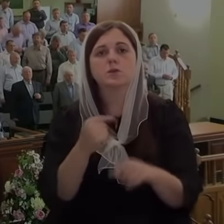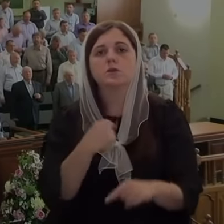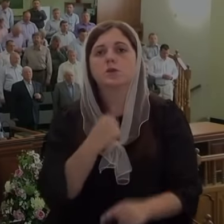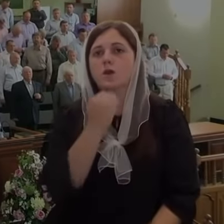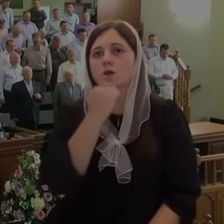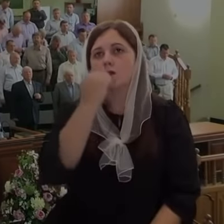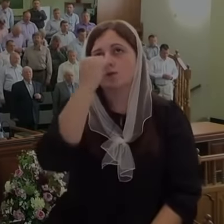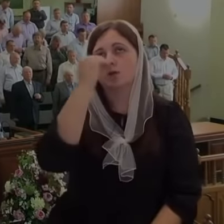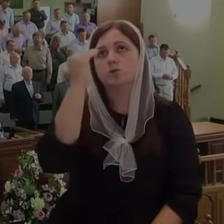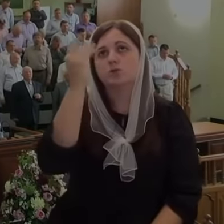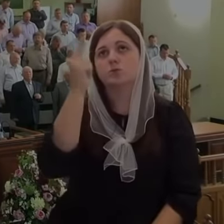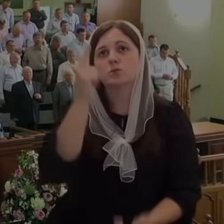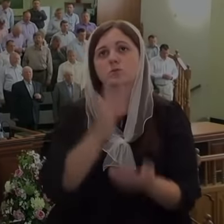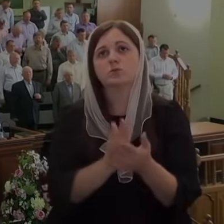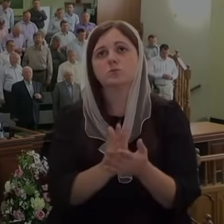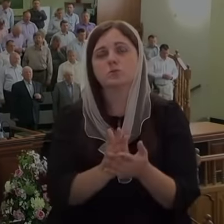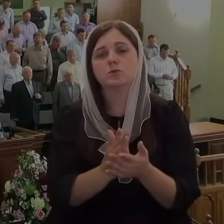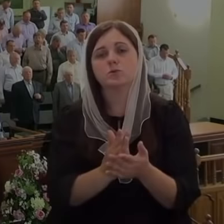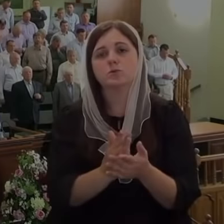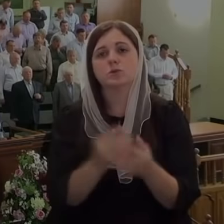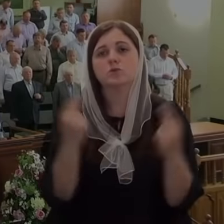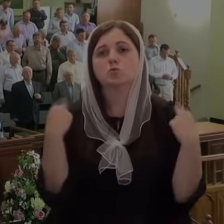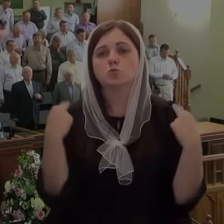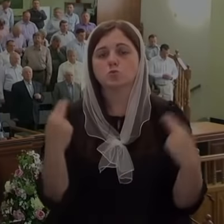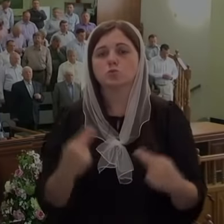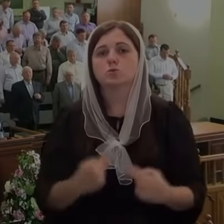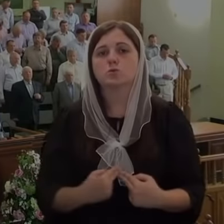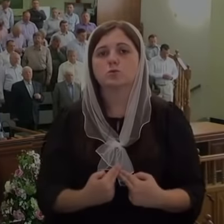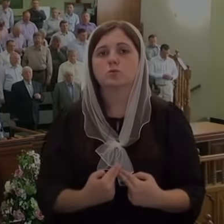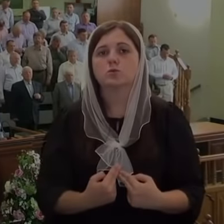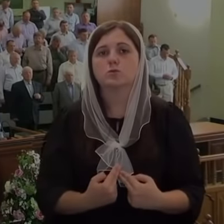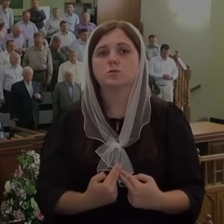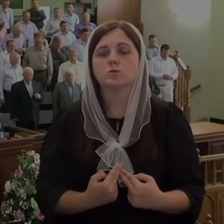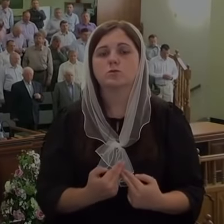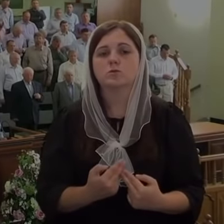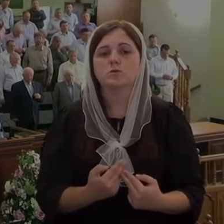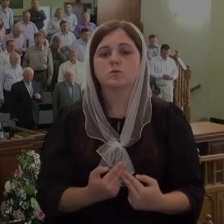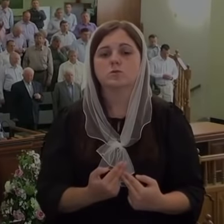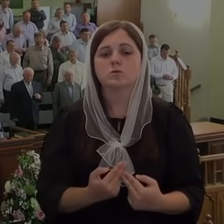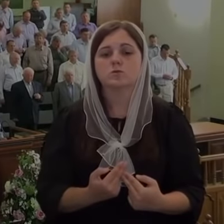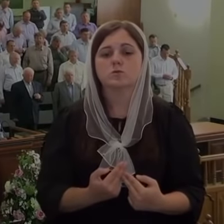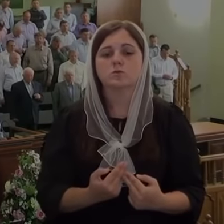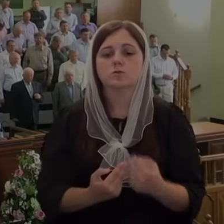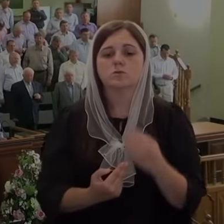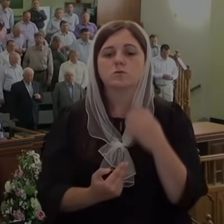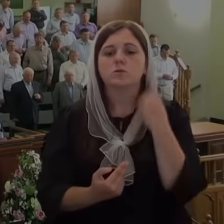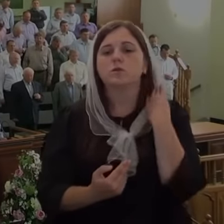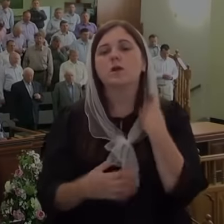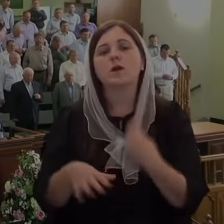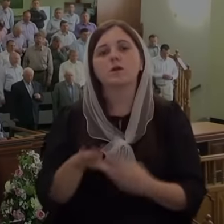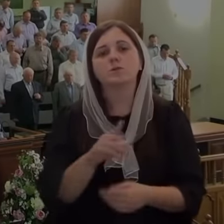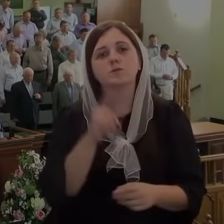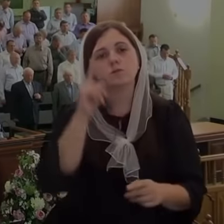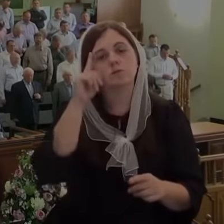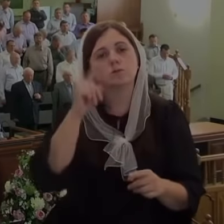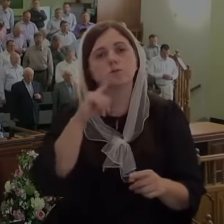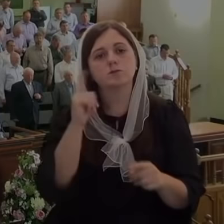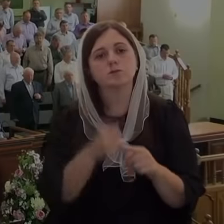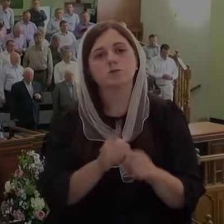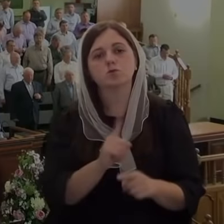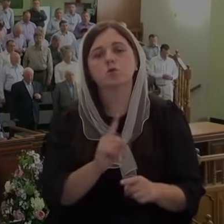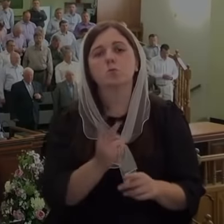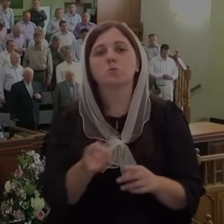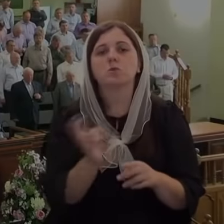Я благодарю Тебя, Господь, за служителей, за молодых братьев и сестер, которые приходили к нам в интернат